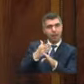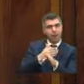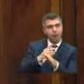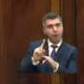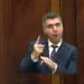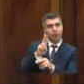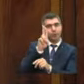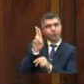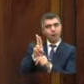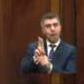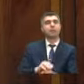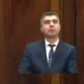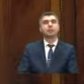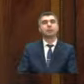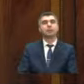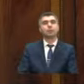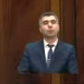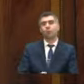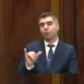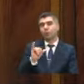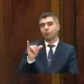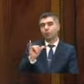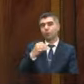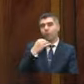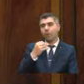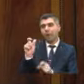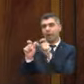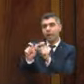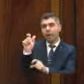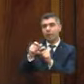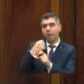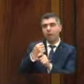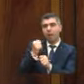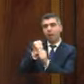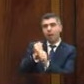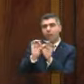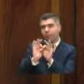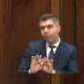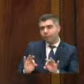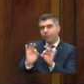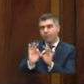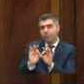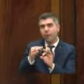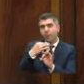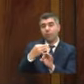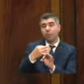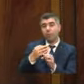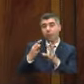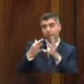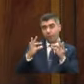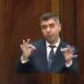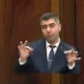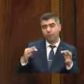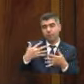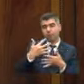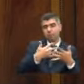الأول، فمن ذا الذي يمكن أن ينكر على هذه الحكومة مجهوداتها ومنجزاتها؟ وسنأتي عليها خاصة في مجموعة من